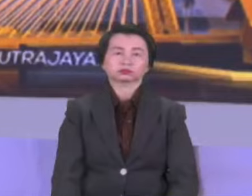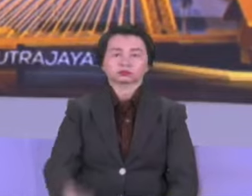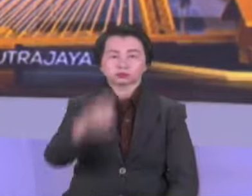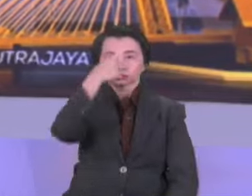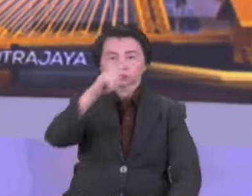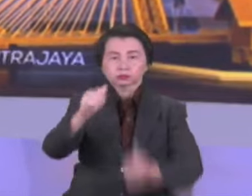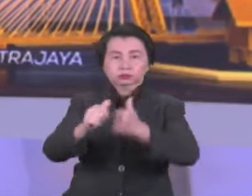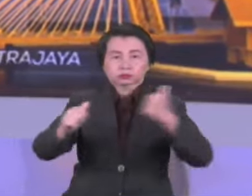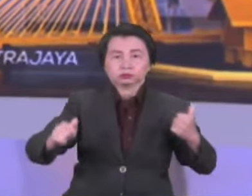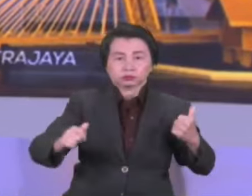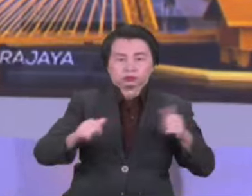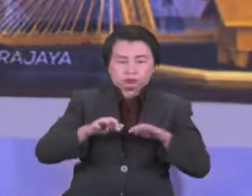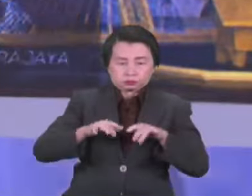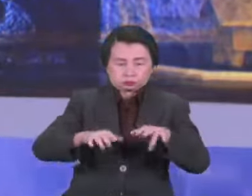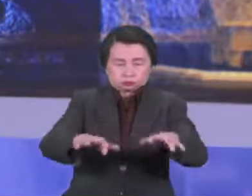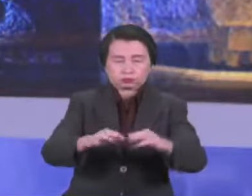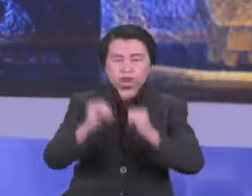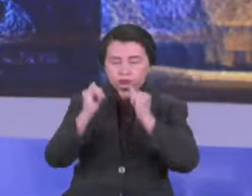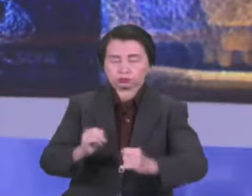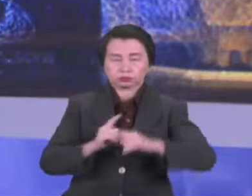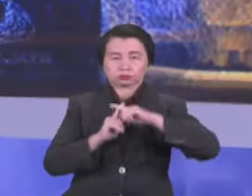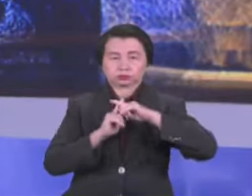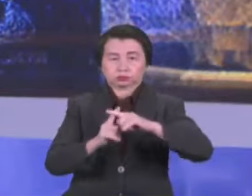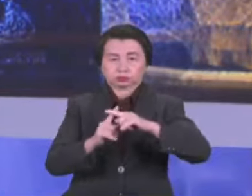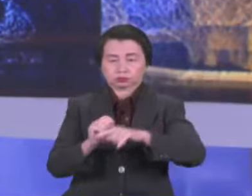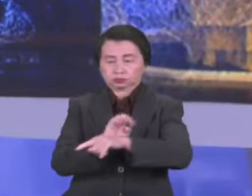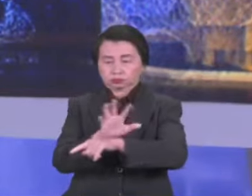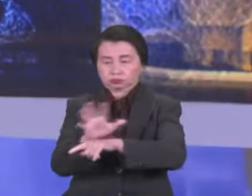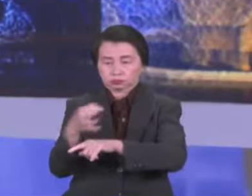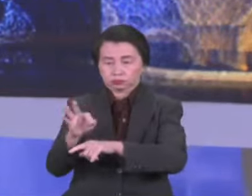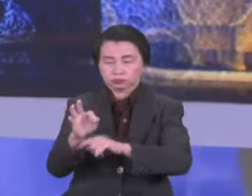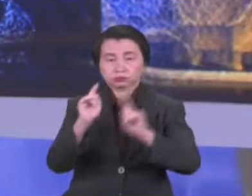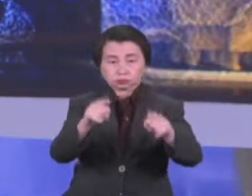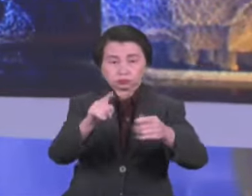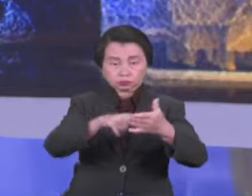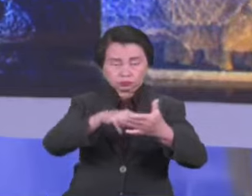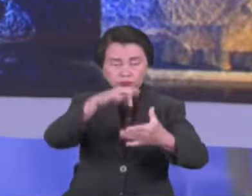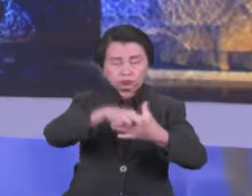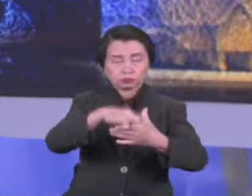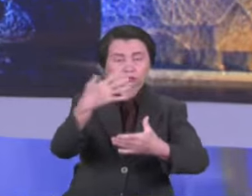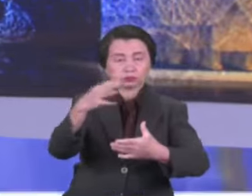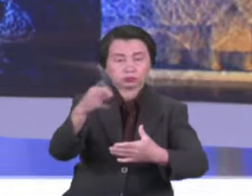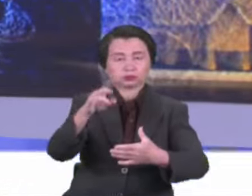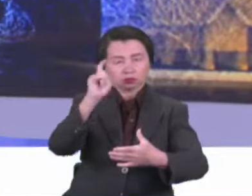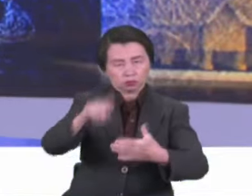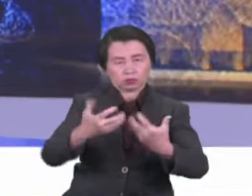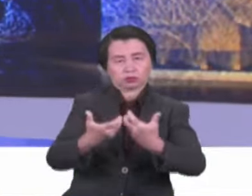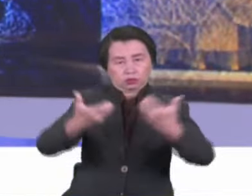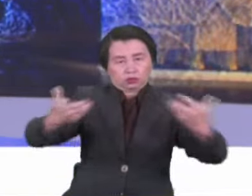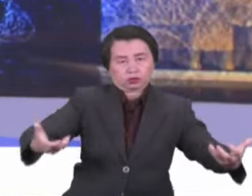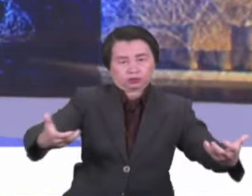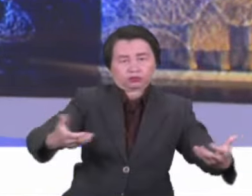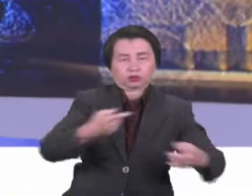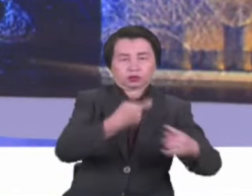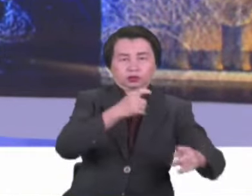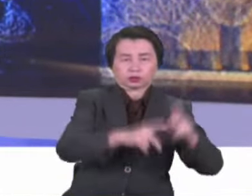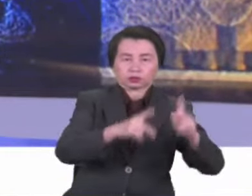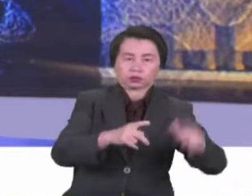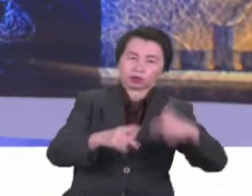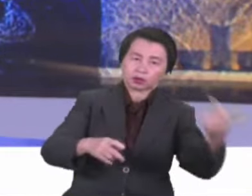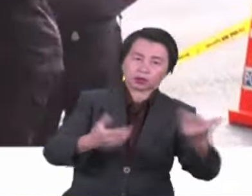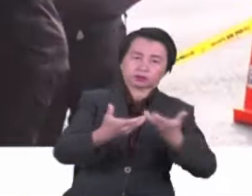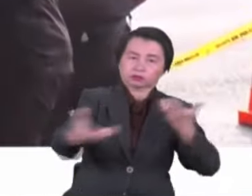Bagi mengelak risiko penularan, individu positif COVID-19 yang mengundi pada PRU15 diasingkan daripada pengundi lain.